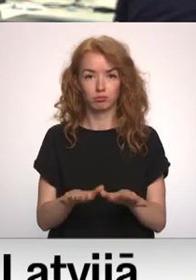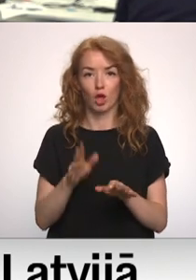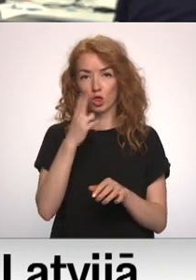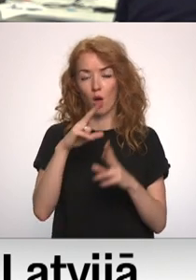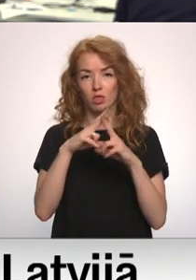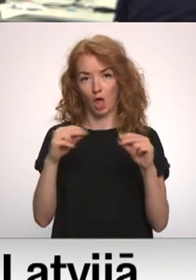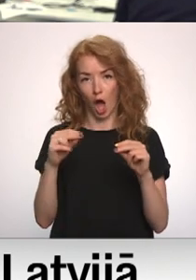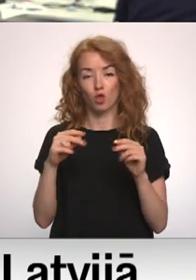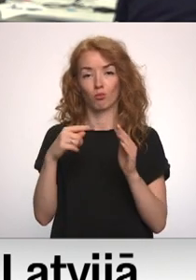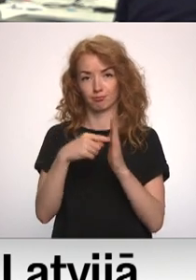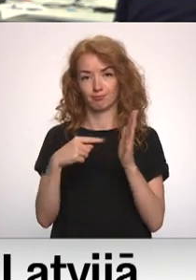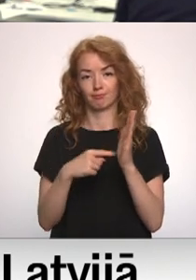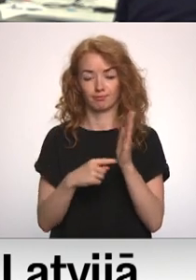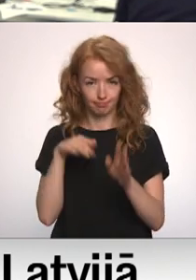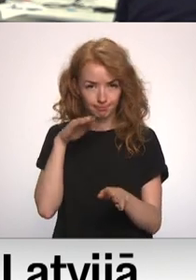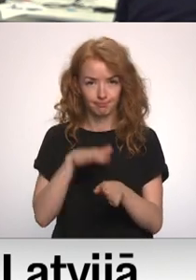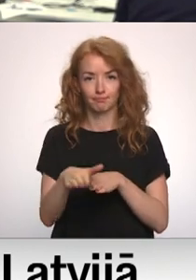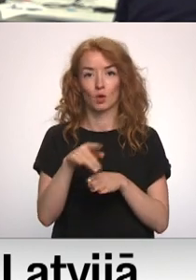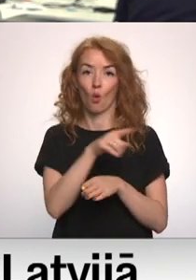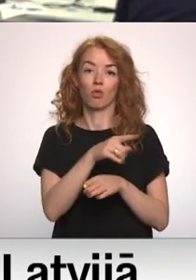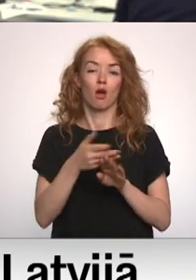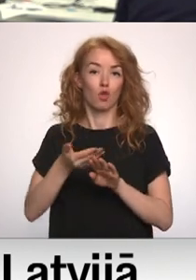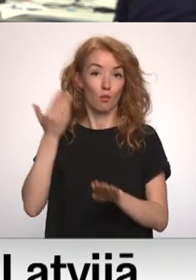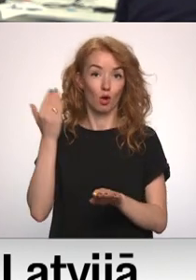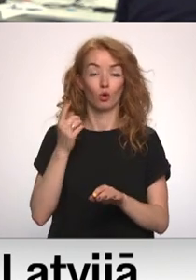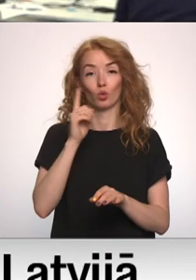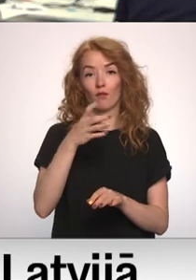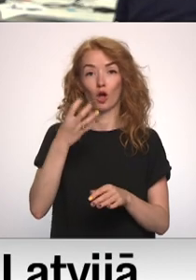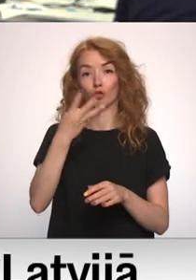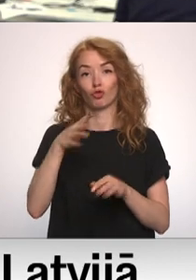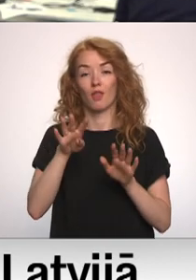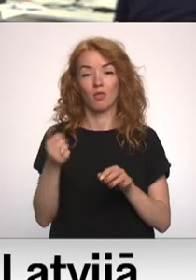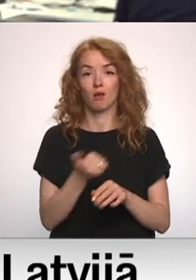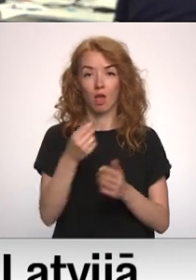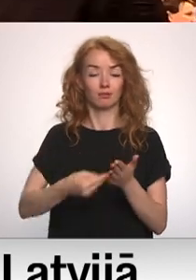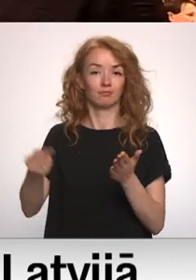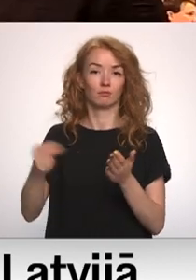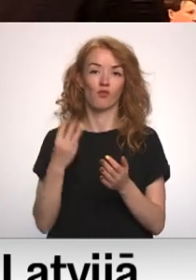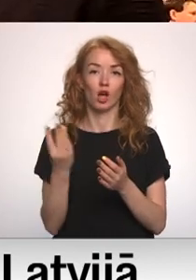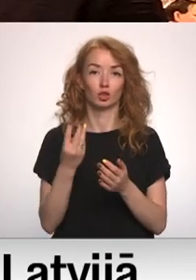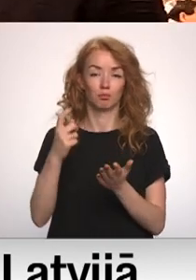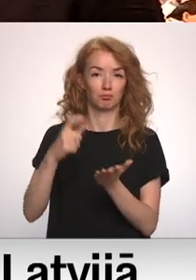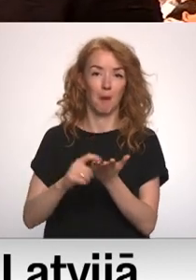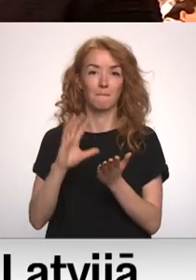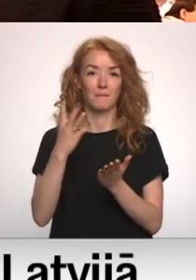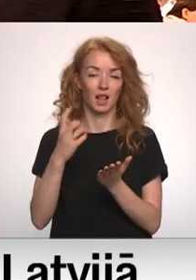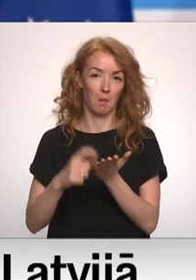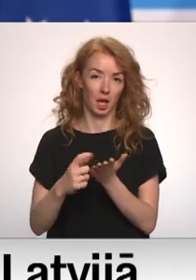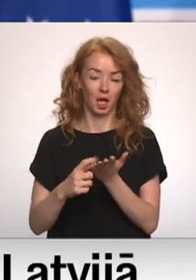puses pildītās saistības, kuras tā ir uzņēmusies vēl 49. Gadā ar Vašingtonas līgumu 5. Paragrāfu.